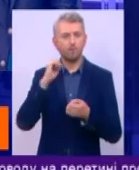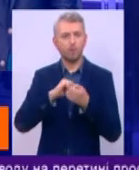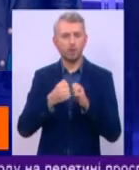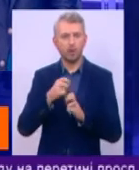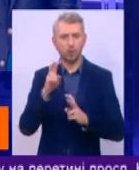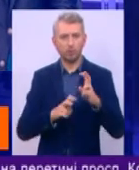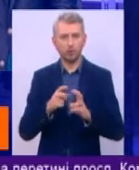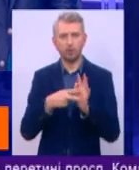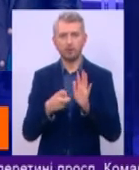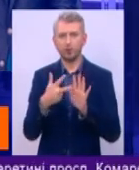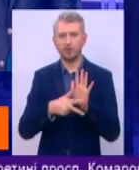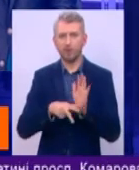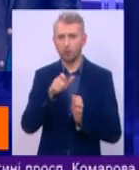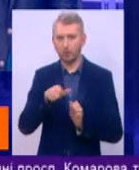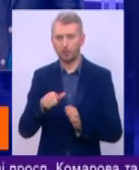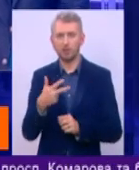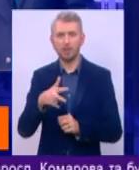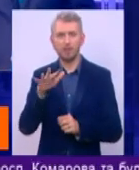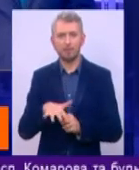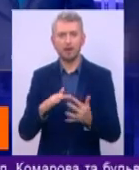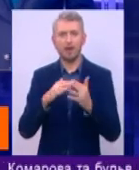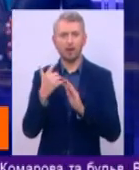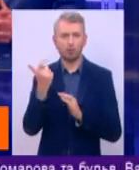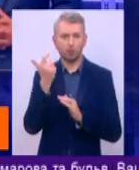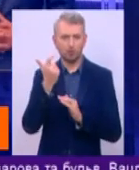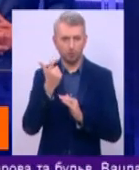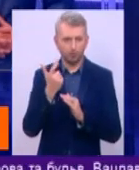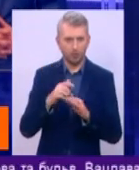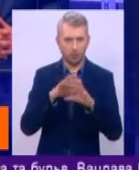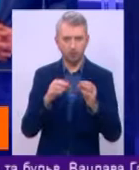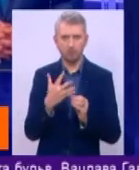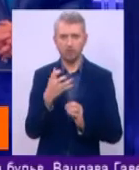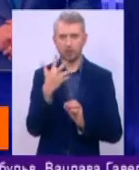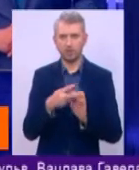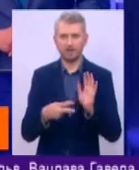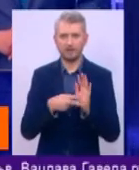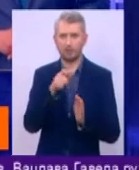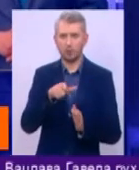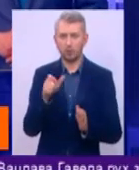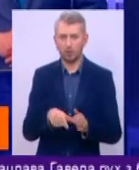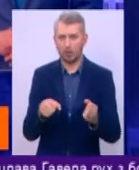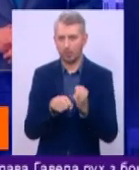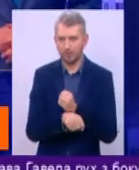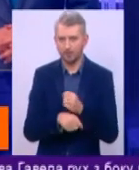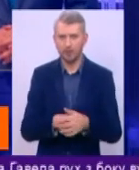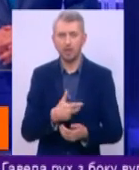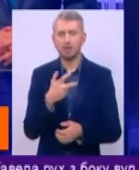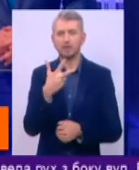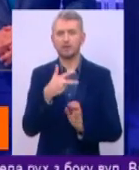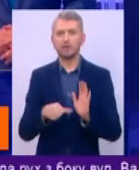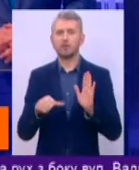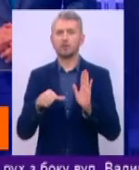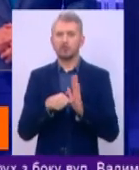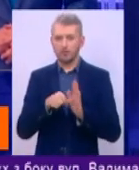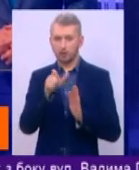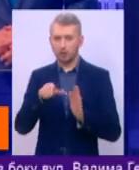промисловість, 780 осіб. Третє місце – агропромисловий комплекс, 537 людей зазнали травм.